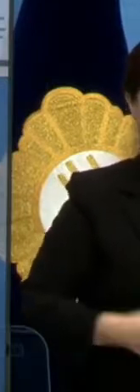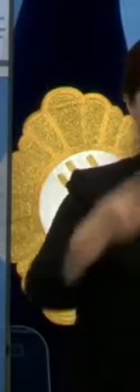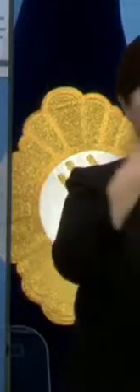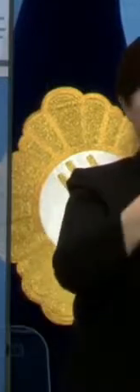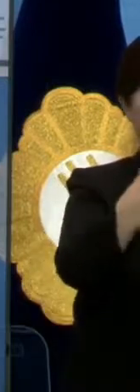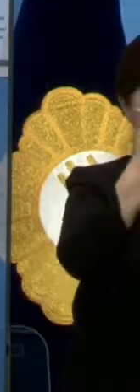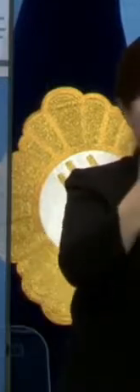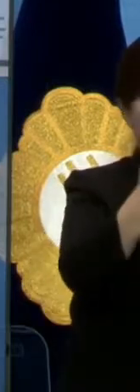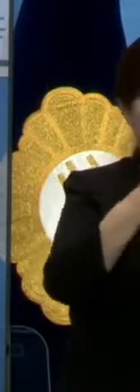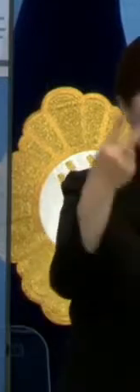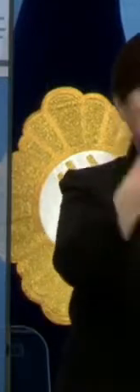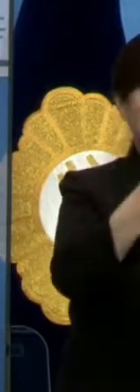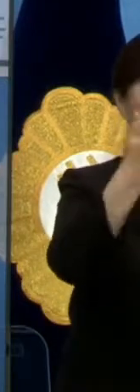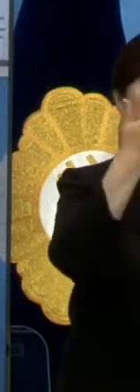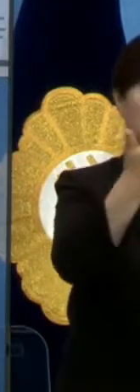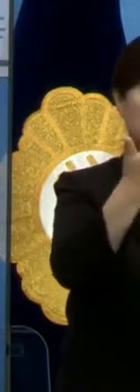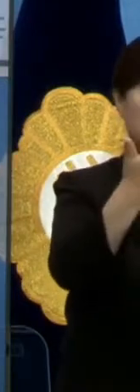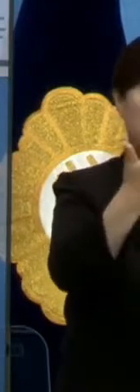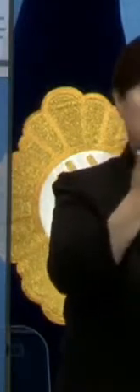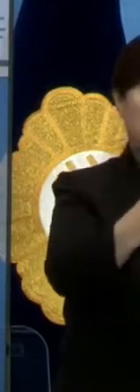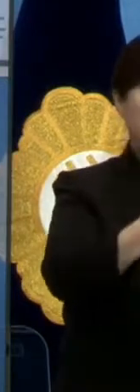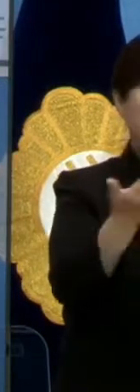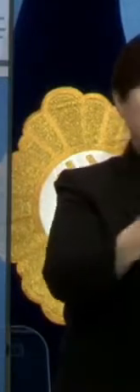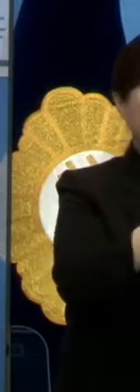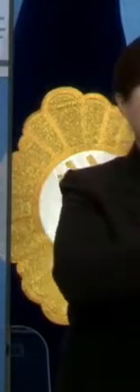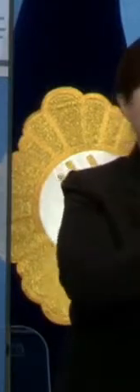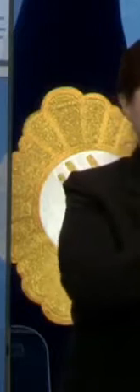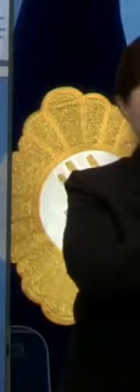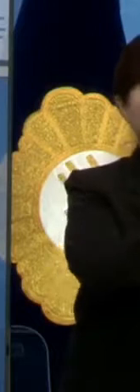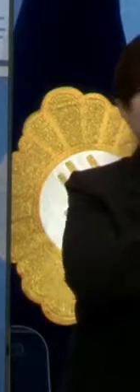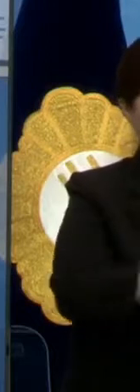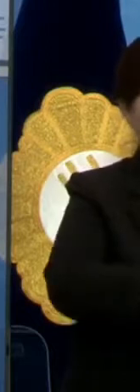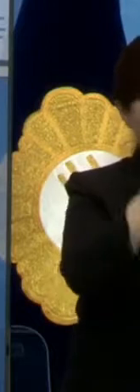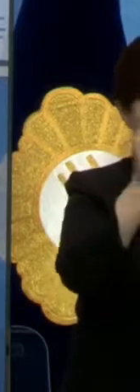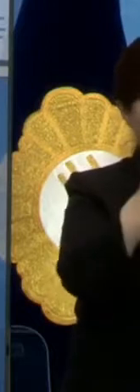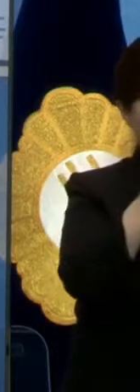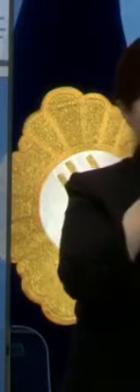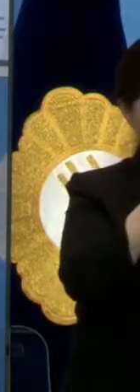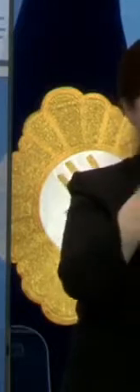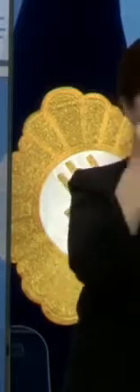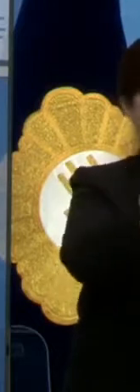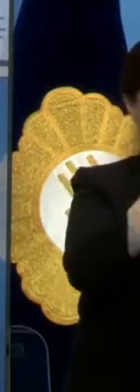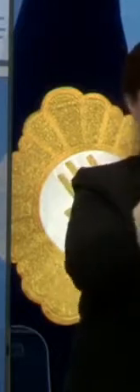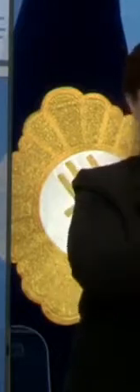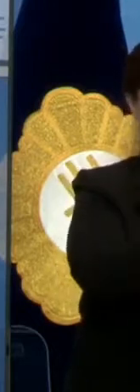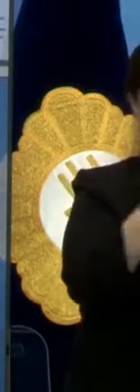2018년과 2019년 업무상 사고로만 1,800명이 넘는 노동자들이